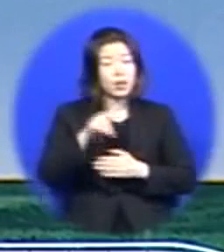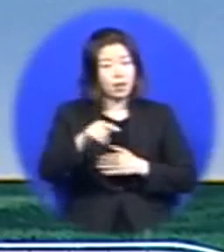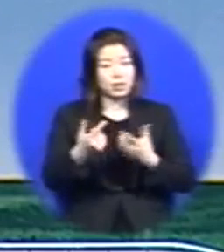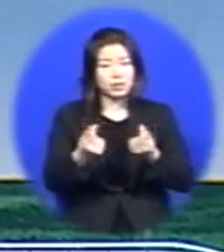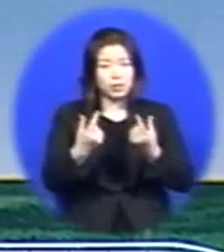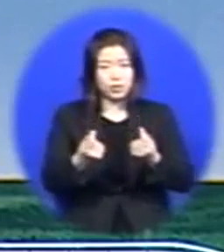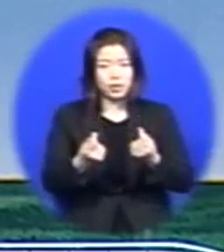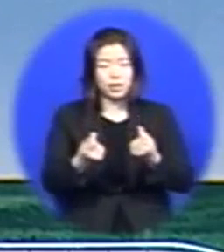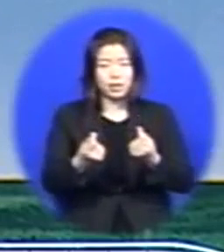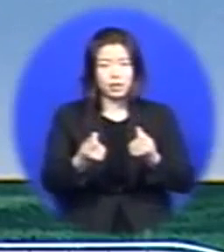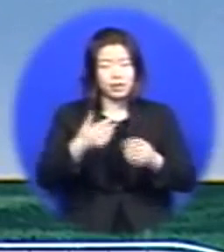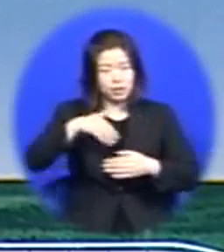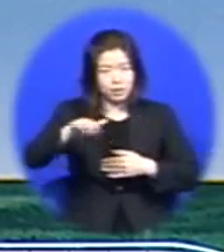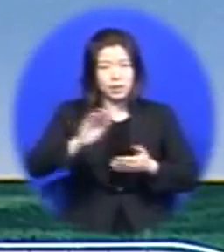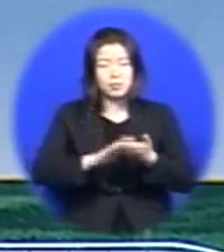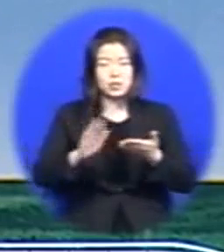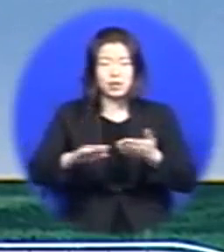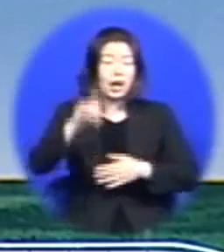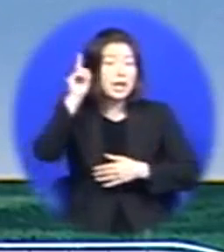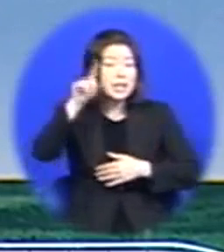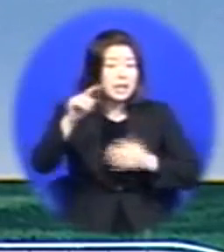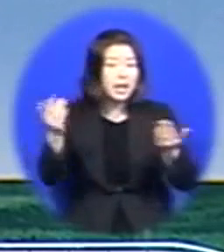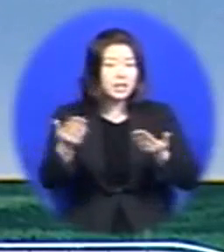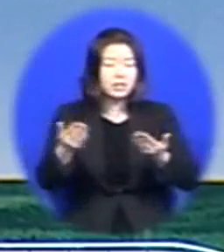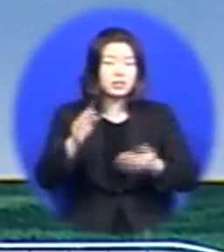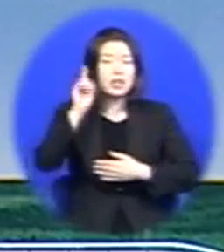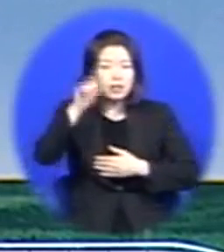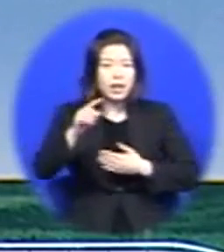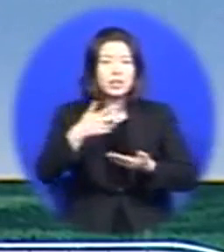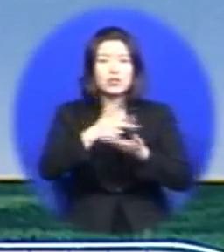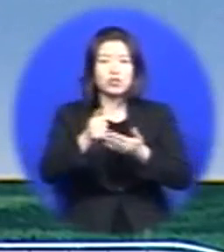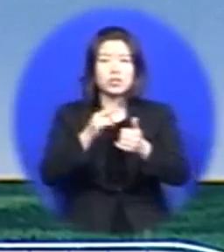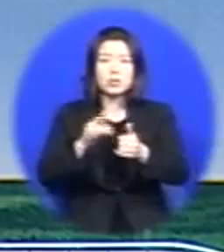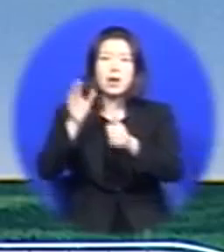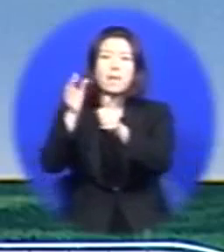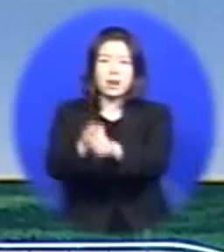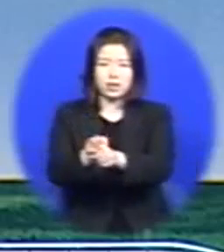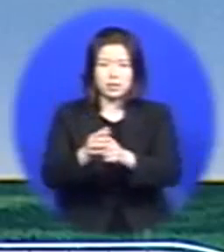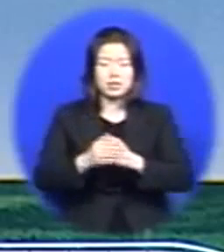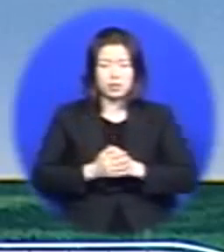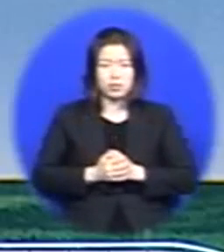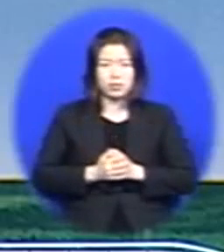그렇게 갑니다. 내일은 내일의 주님께 맡기세요.